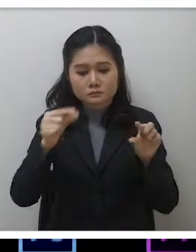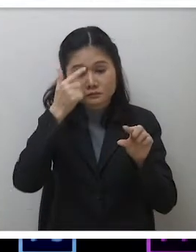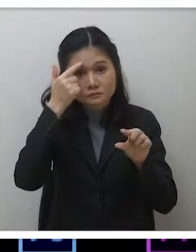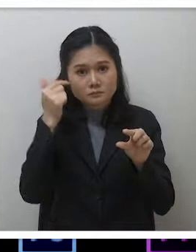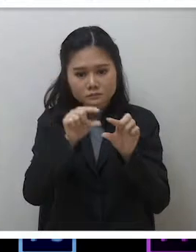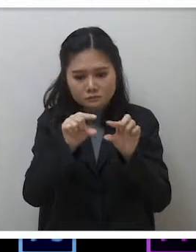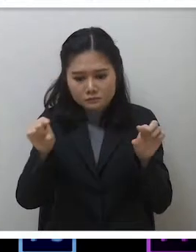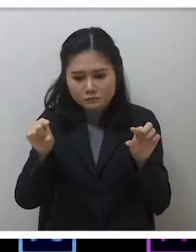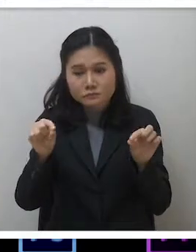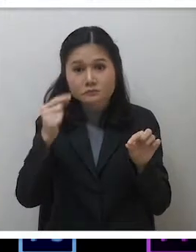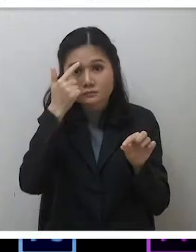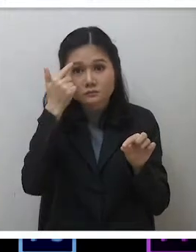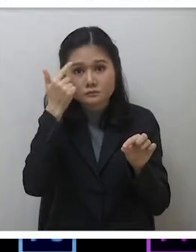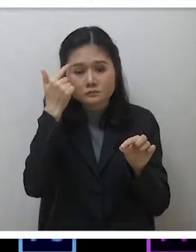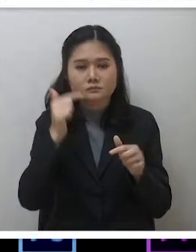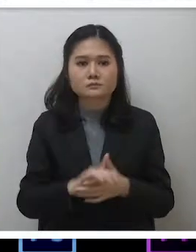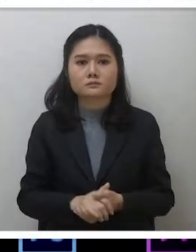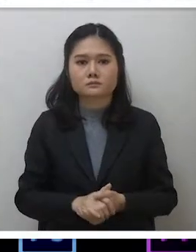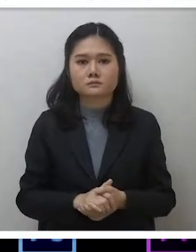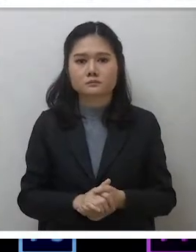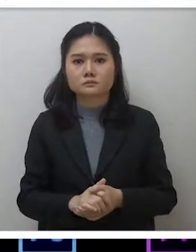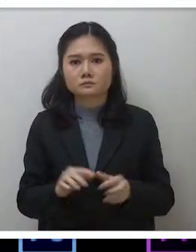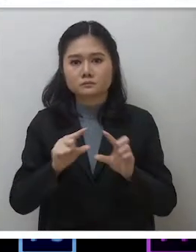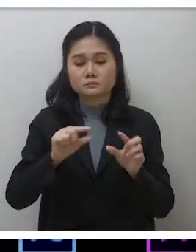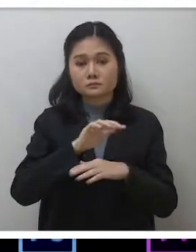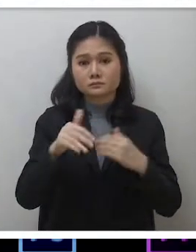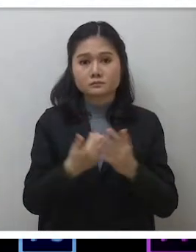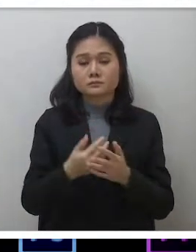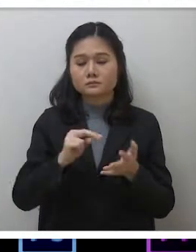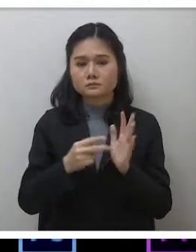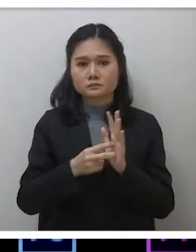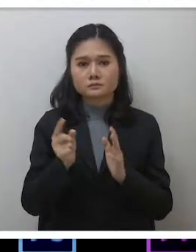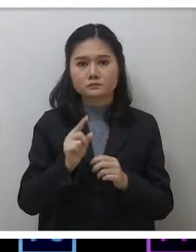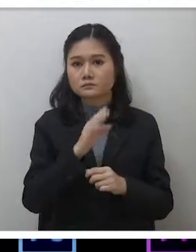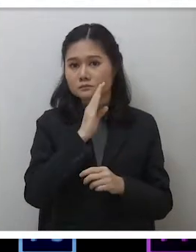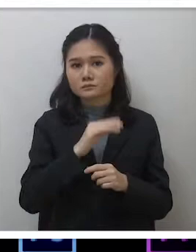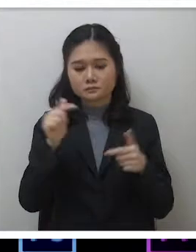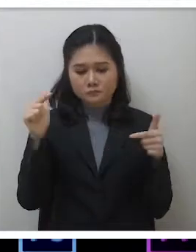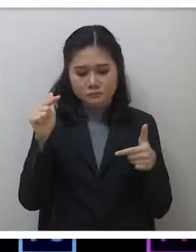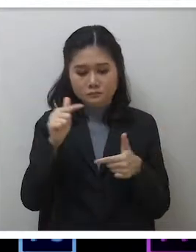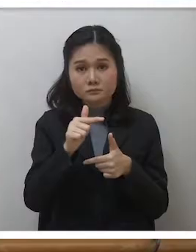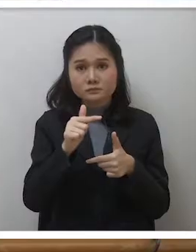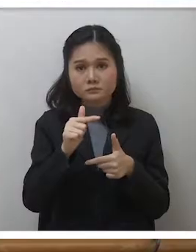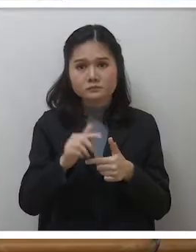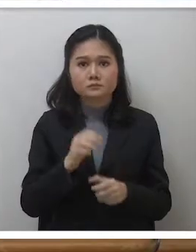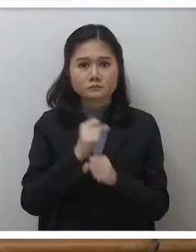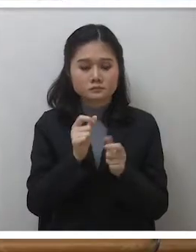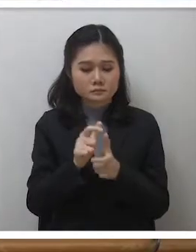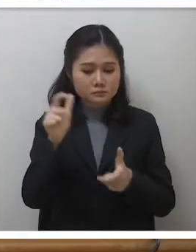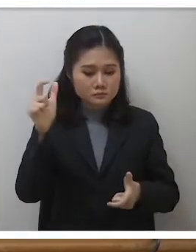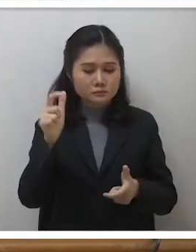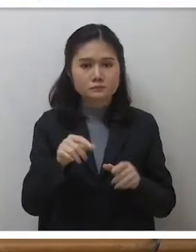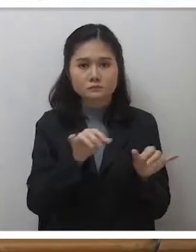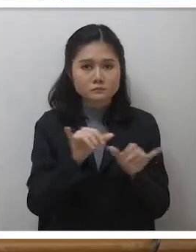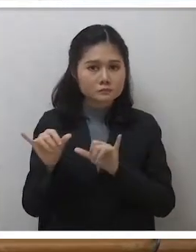ไหมฮะเนี่ยแถบดำทั้งแถบเลยนั่นแสดงว่าเวลาเราย่อส่วนหรือเราขยายหรือเรา